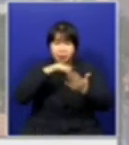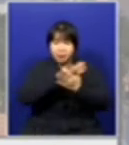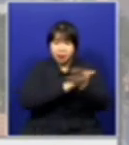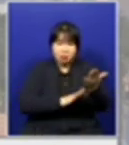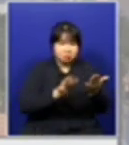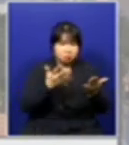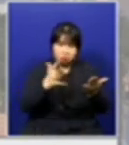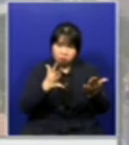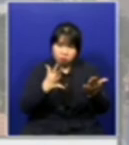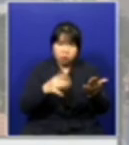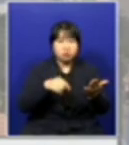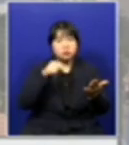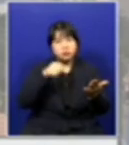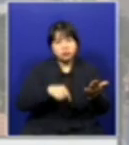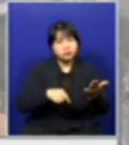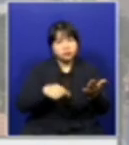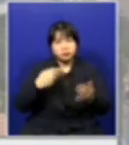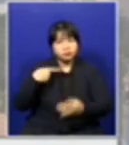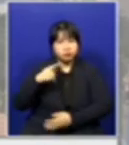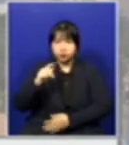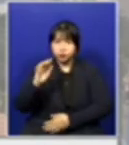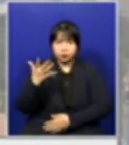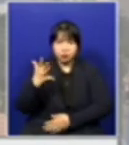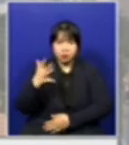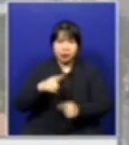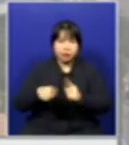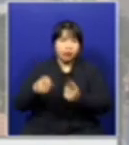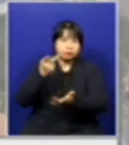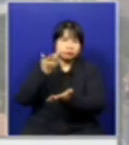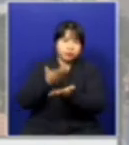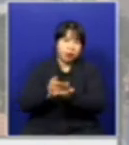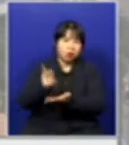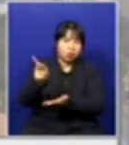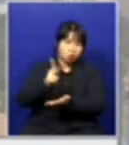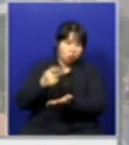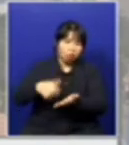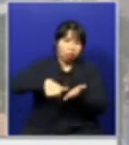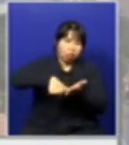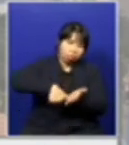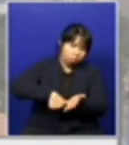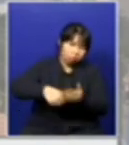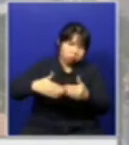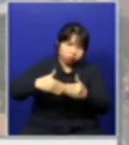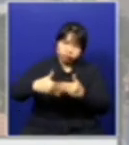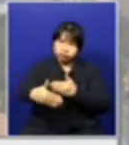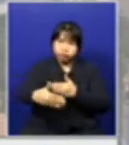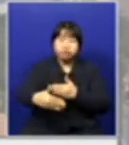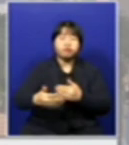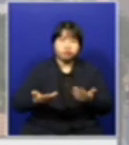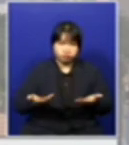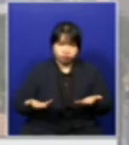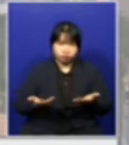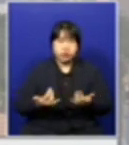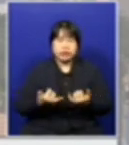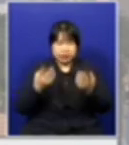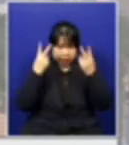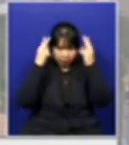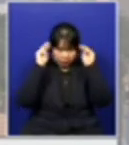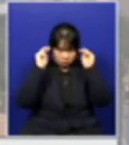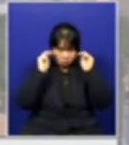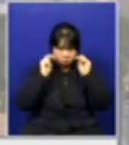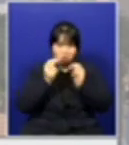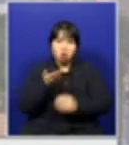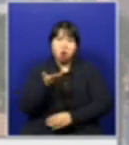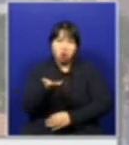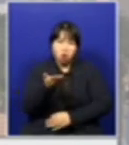ทศนี้จะไม่ได้อะไรนอกจากหนี้สินที่จะให้ลูกหลานต้องมารับภาระต่อไปท่านนายกกรุณามาตอบค